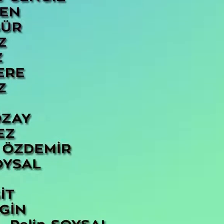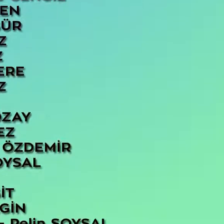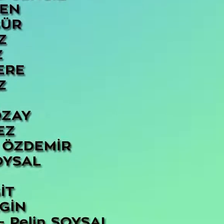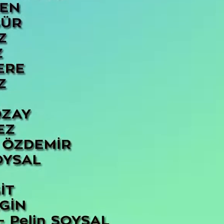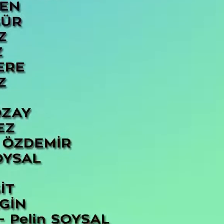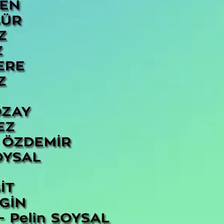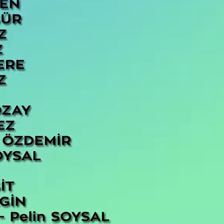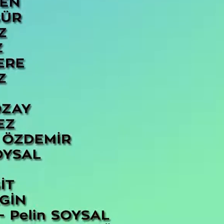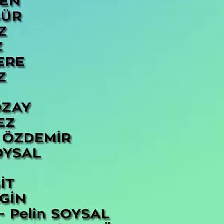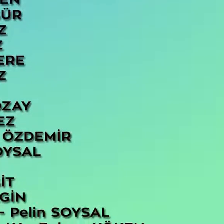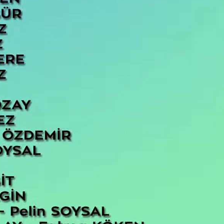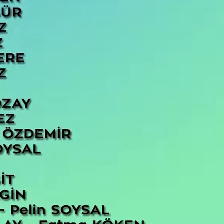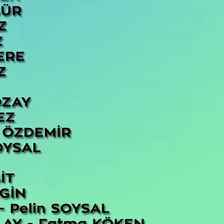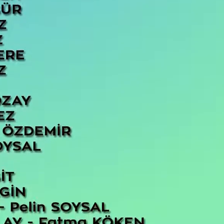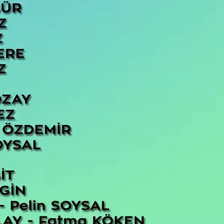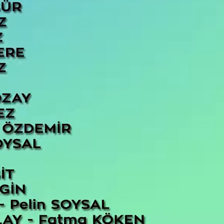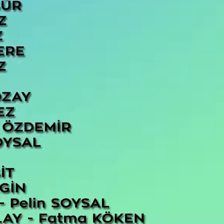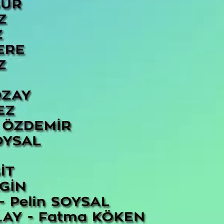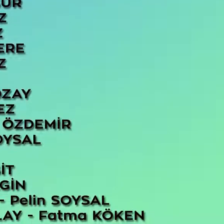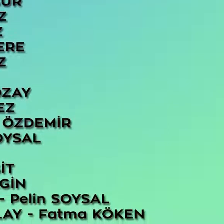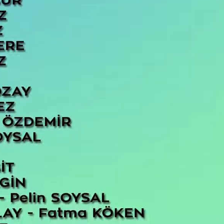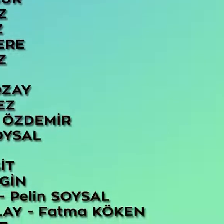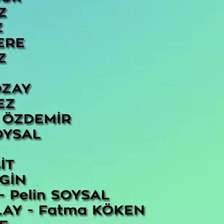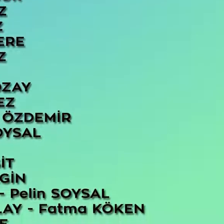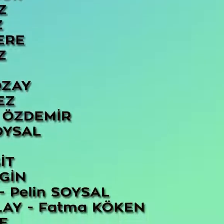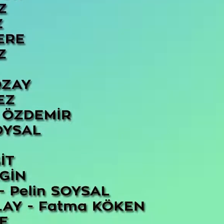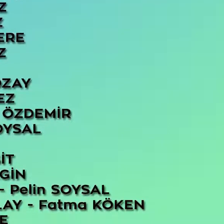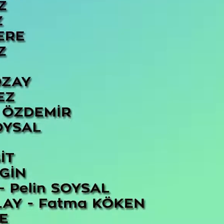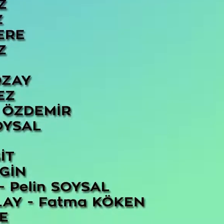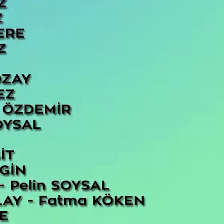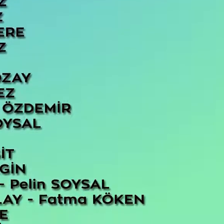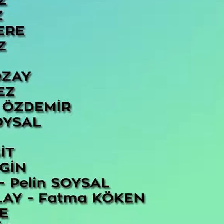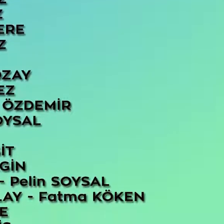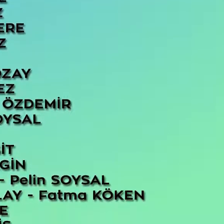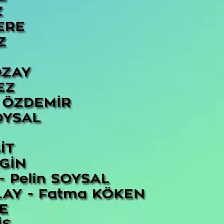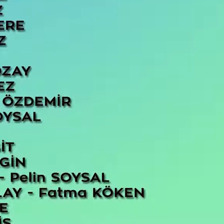Mehmet Cantürk. Ben Özdemir Kaan Özdemir.